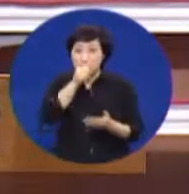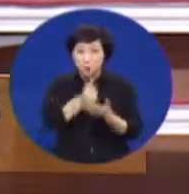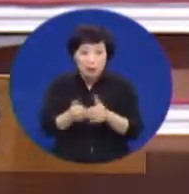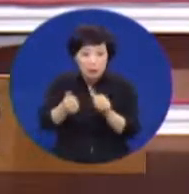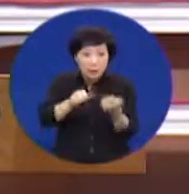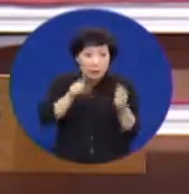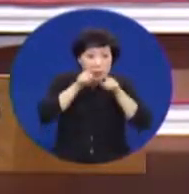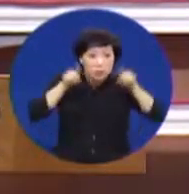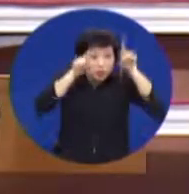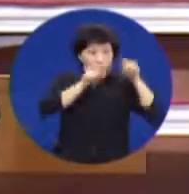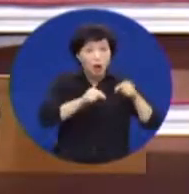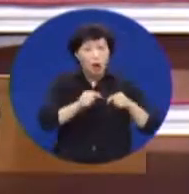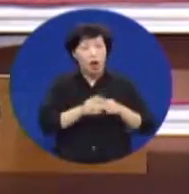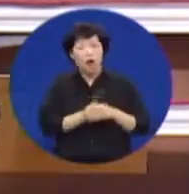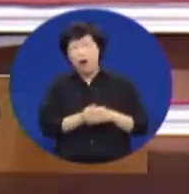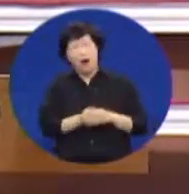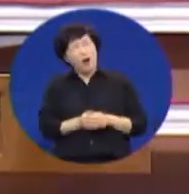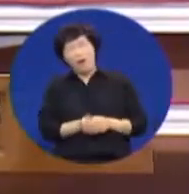지옥.